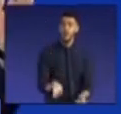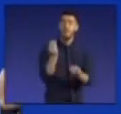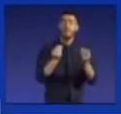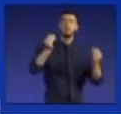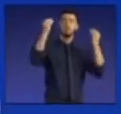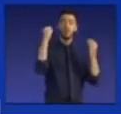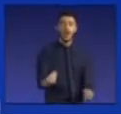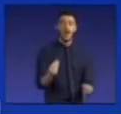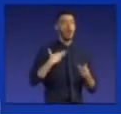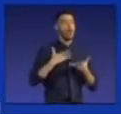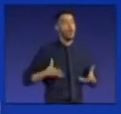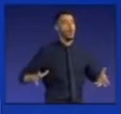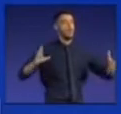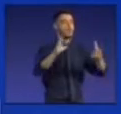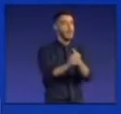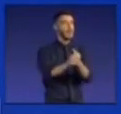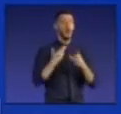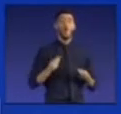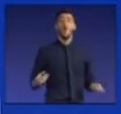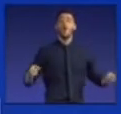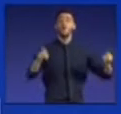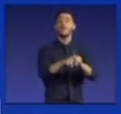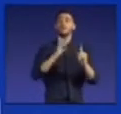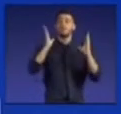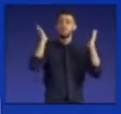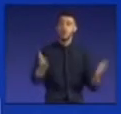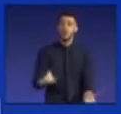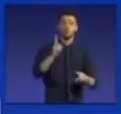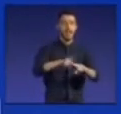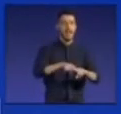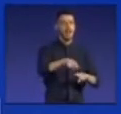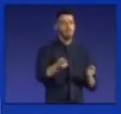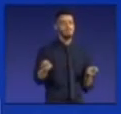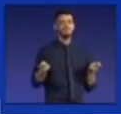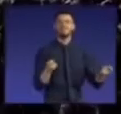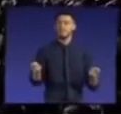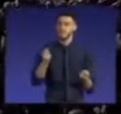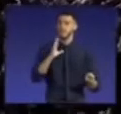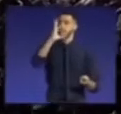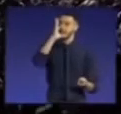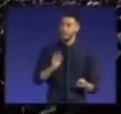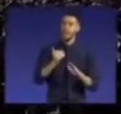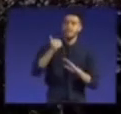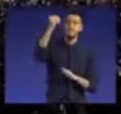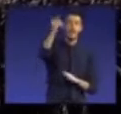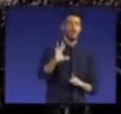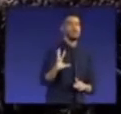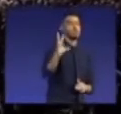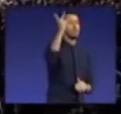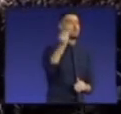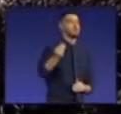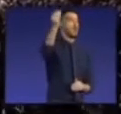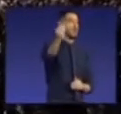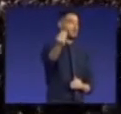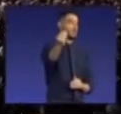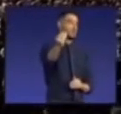θα θέλαμε να πάει η συμφωνία αντί στην Ελληνική Βουλή, η οποία πλέον, η σύνθεση της οποίας πλέον δεν έχει καμία σχέση με τη Λαϊκή